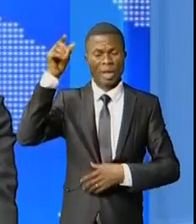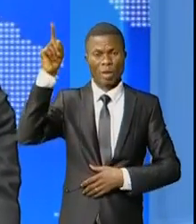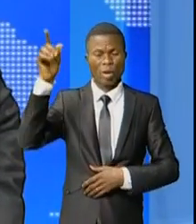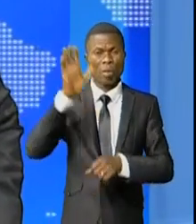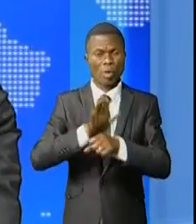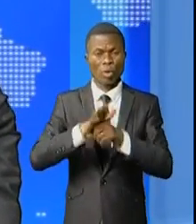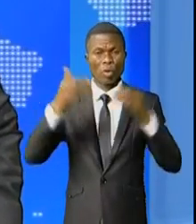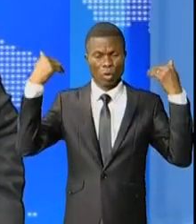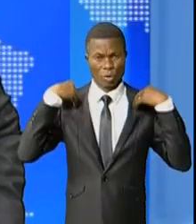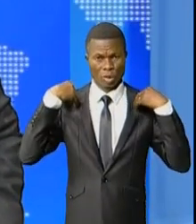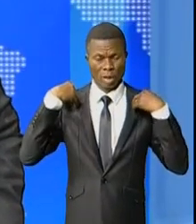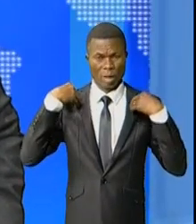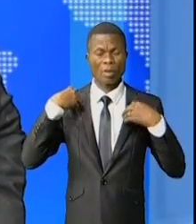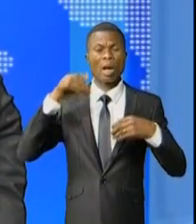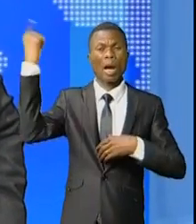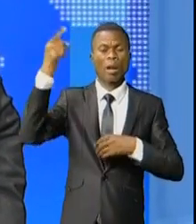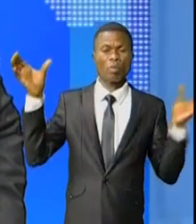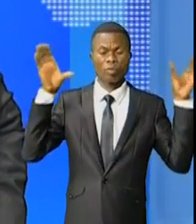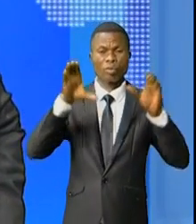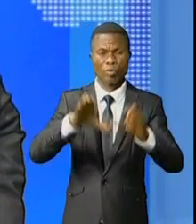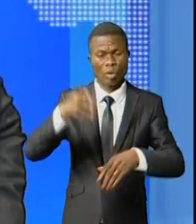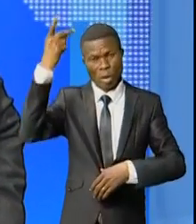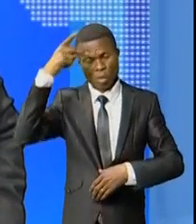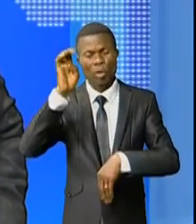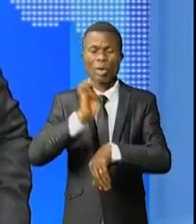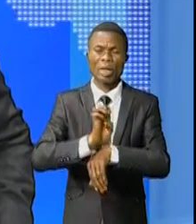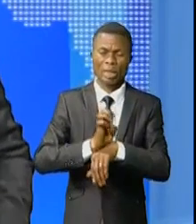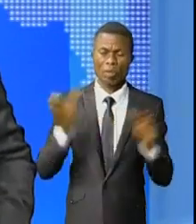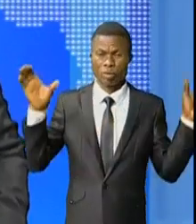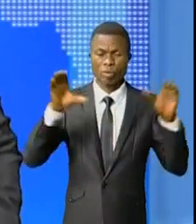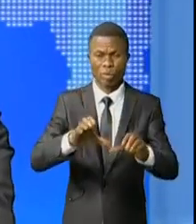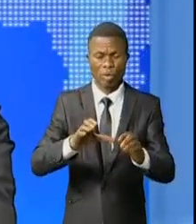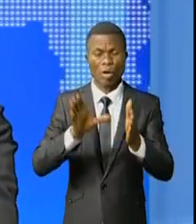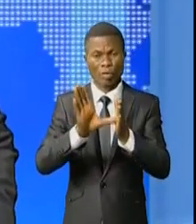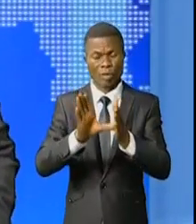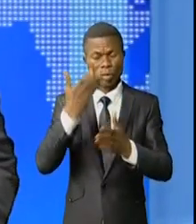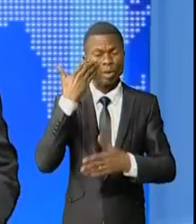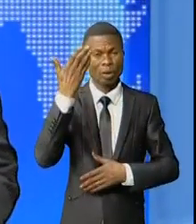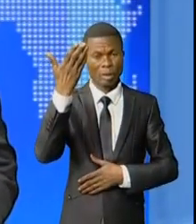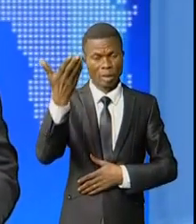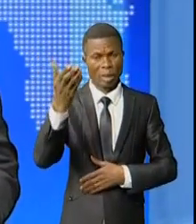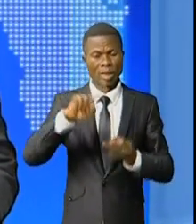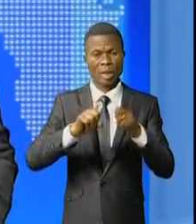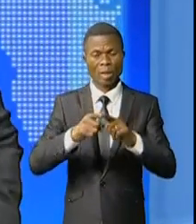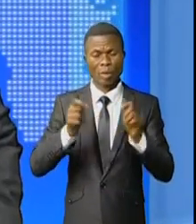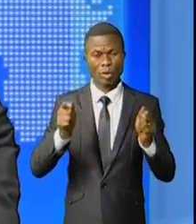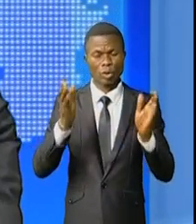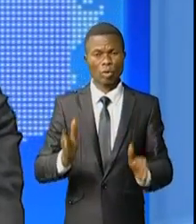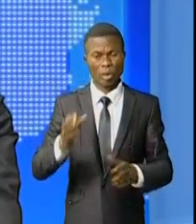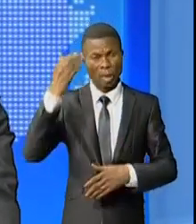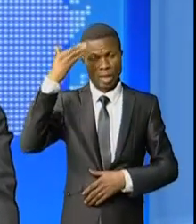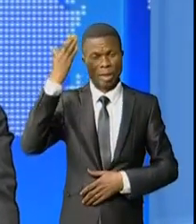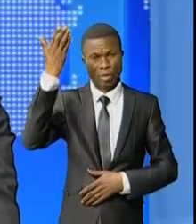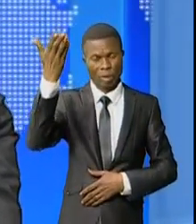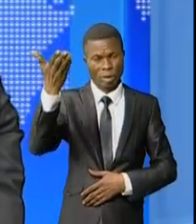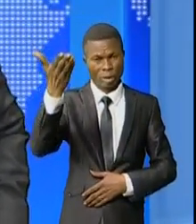personnalités venues tant du monde politique et religieux. Découvrons-le dans ce reportage de IEG, notre